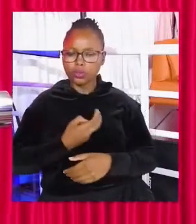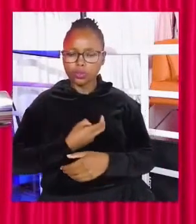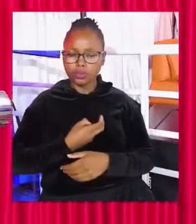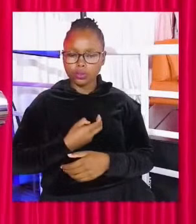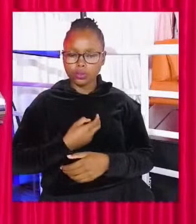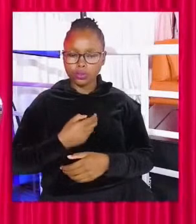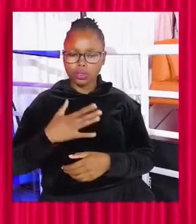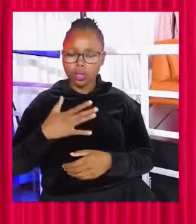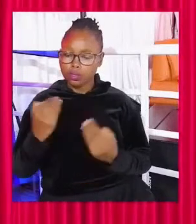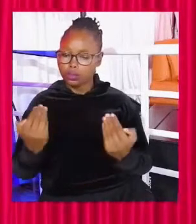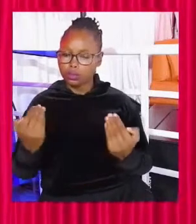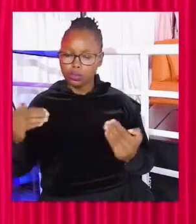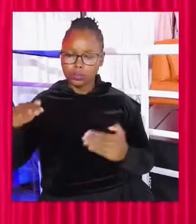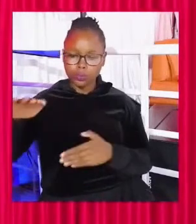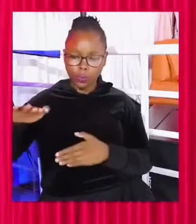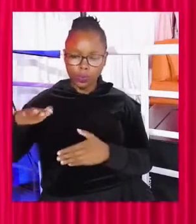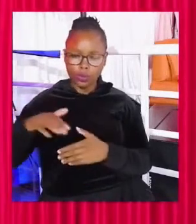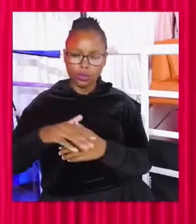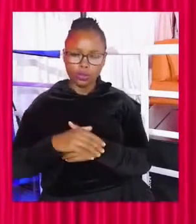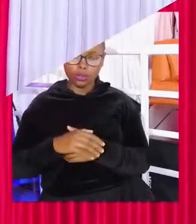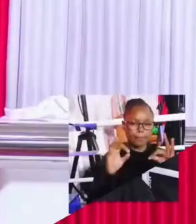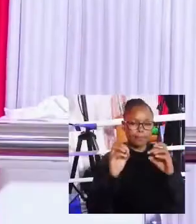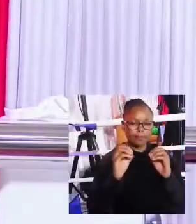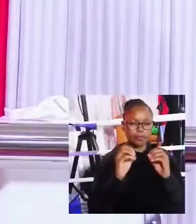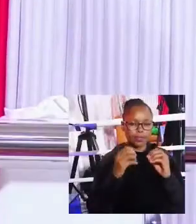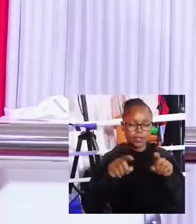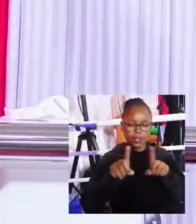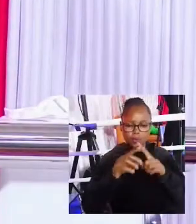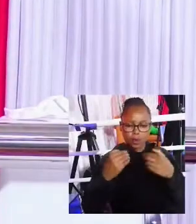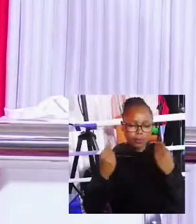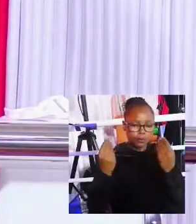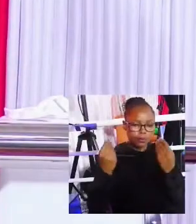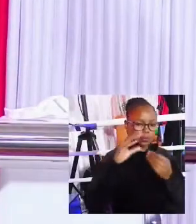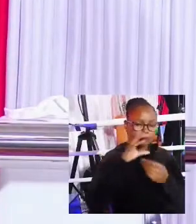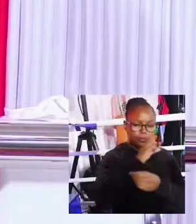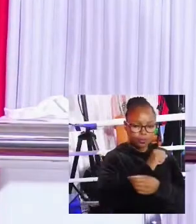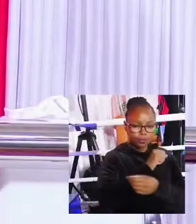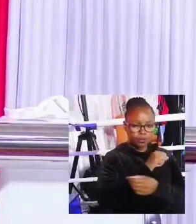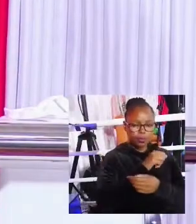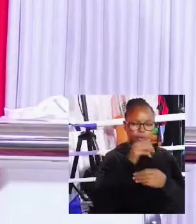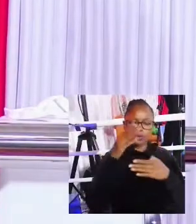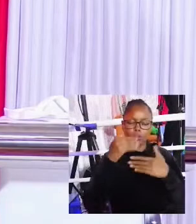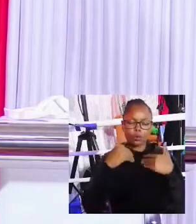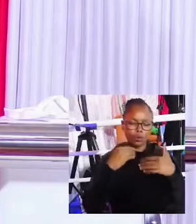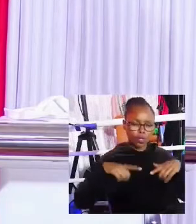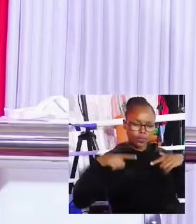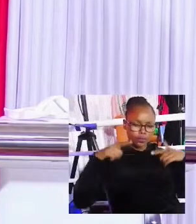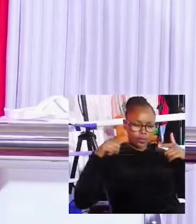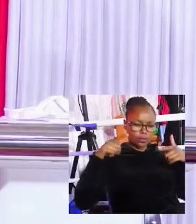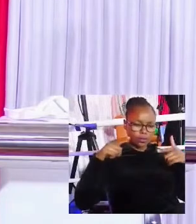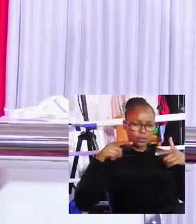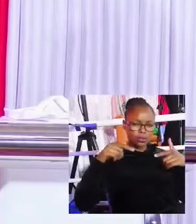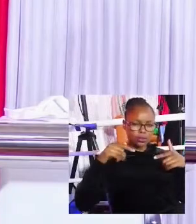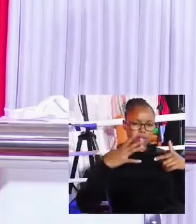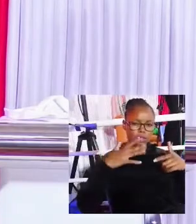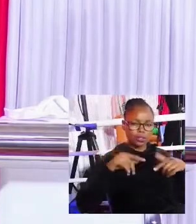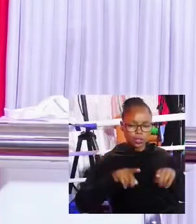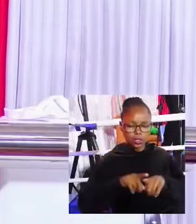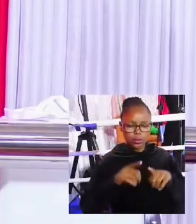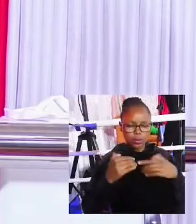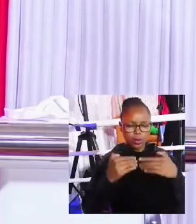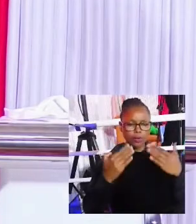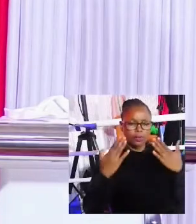siana nyinyi In the mighty name of Jesus We motora muoyo We ohigete mithitho